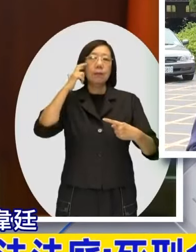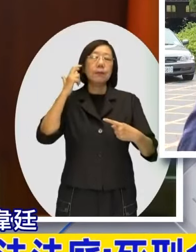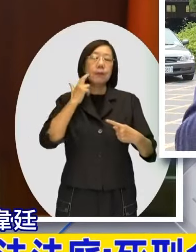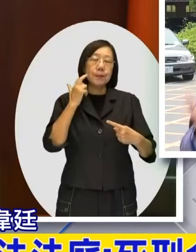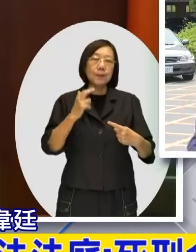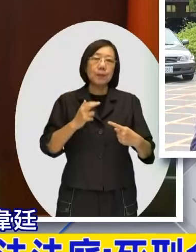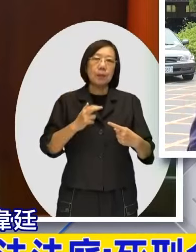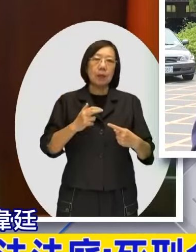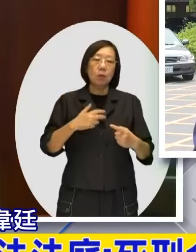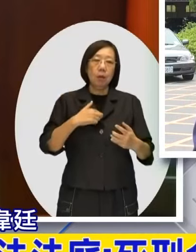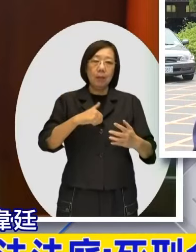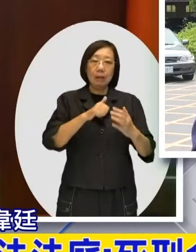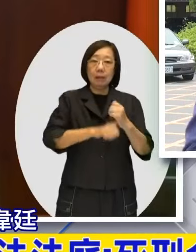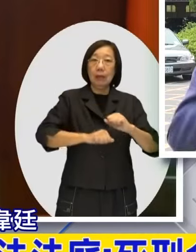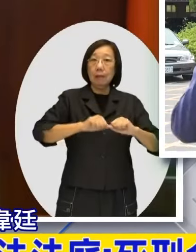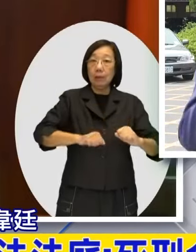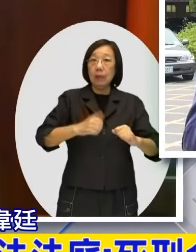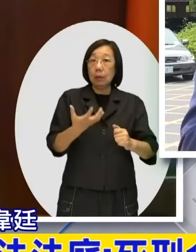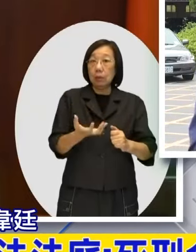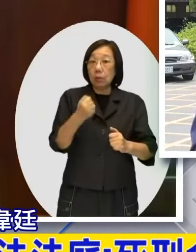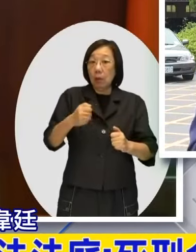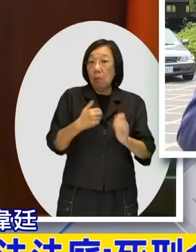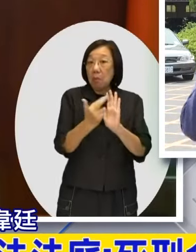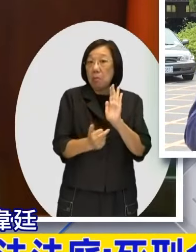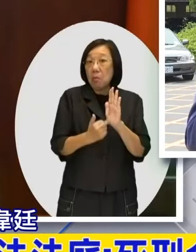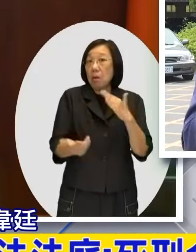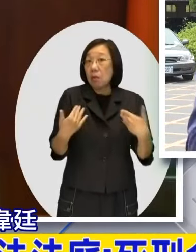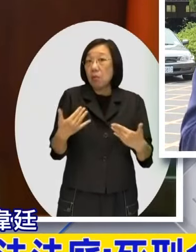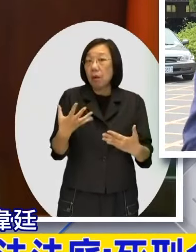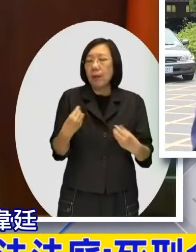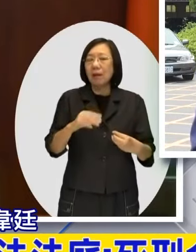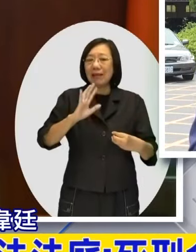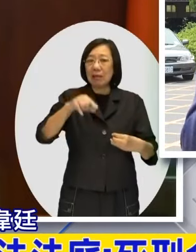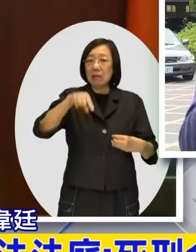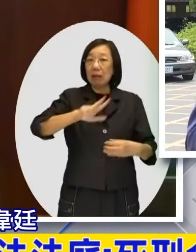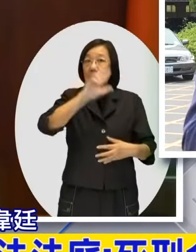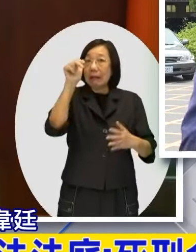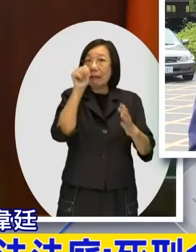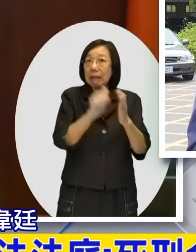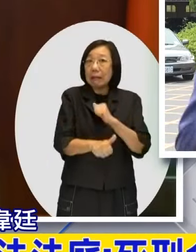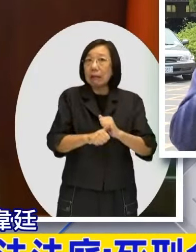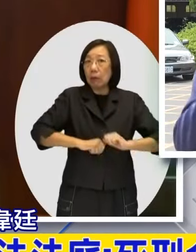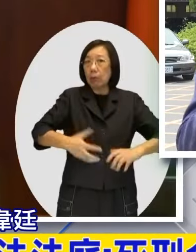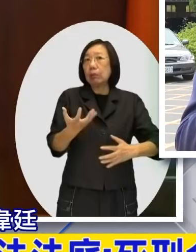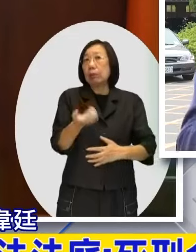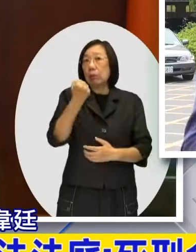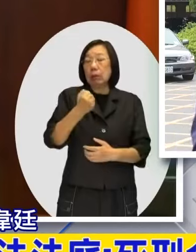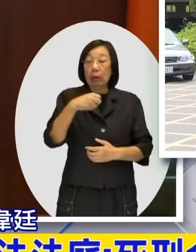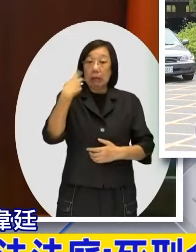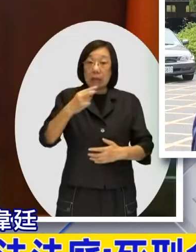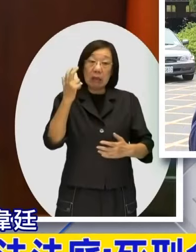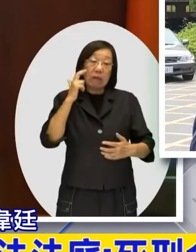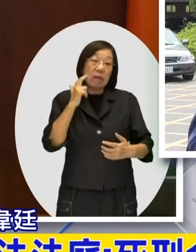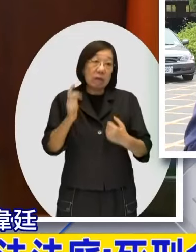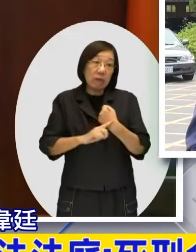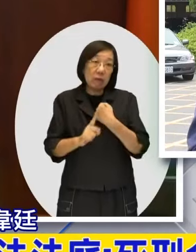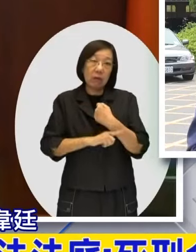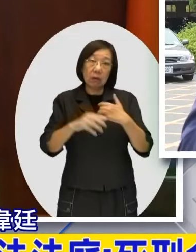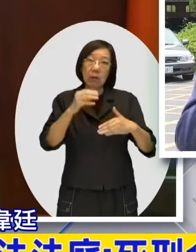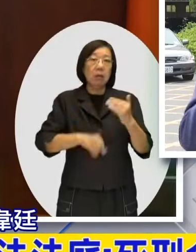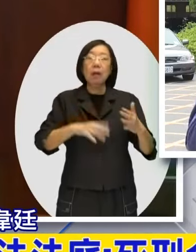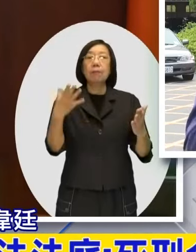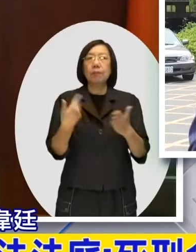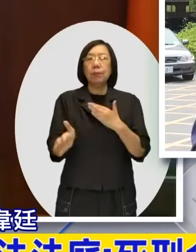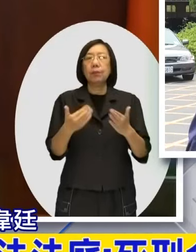这个笔录，那就有可能发生刑求逼供。所以大法官要求一定要强制，一定要有律师到。涉及到这种重罪杀人